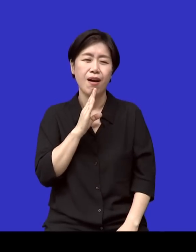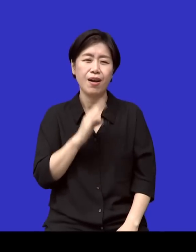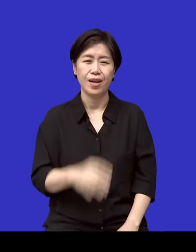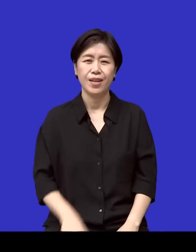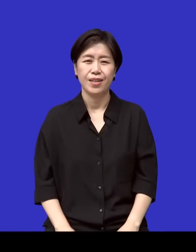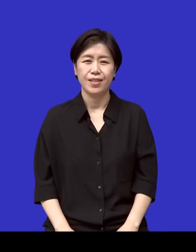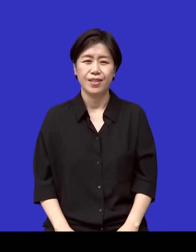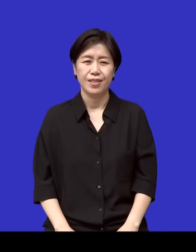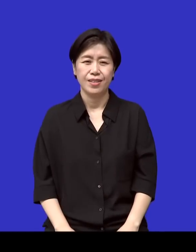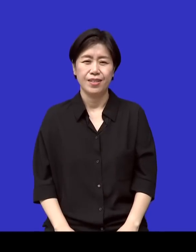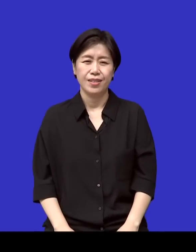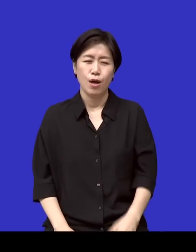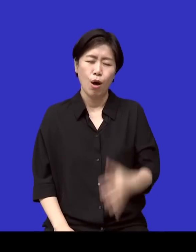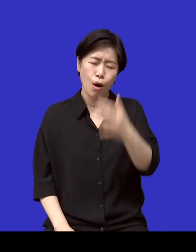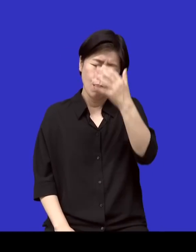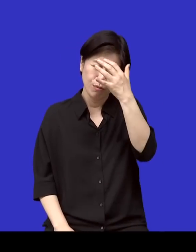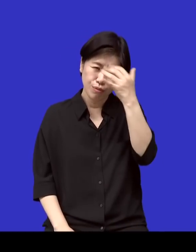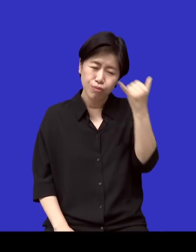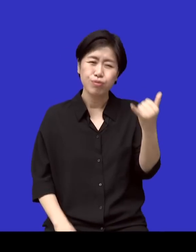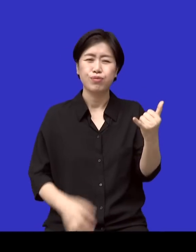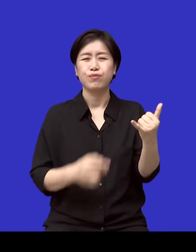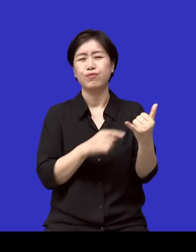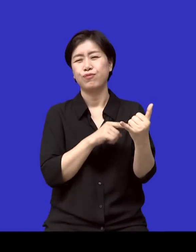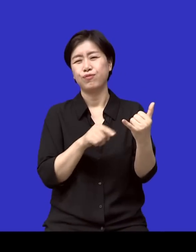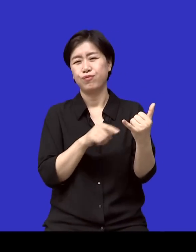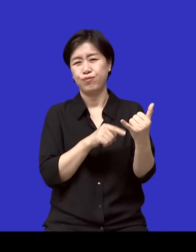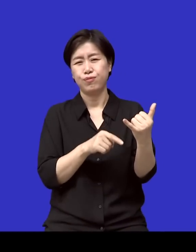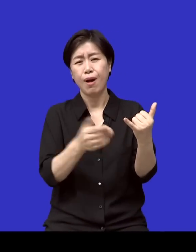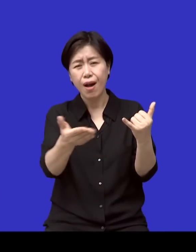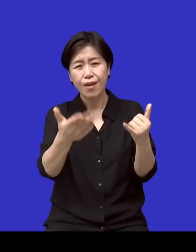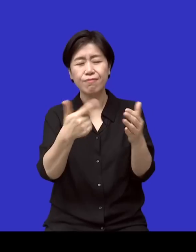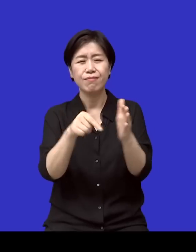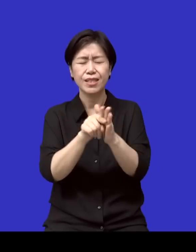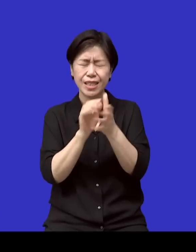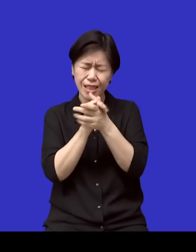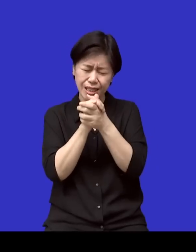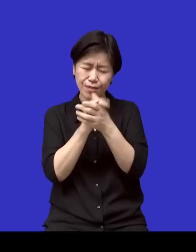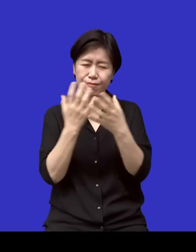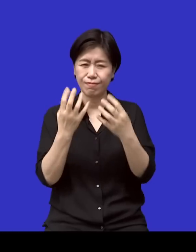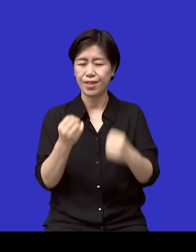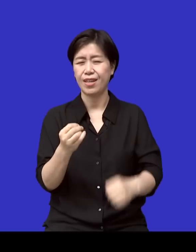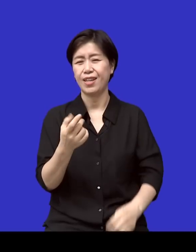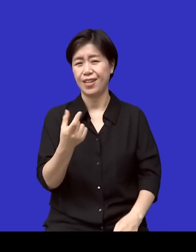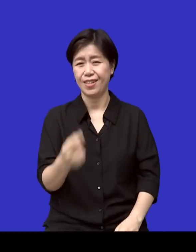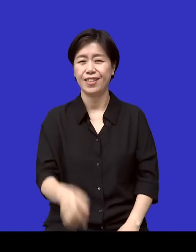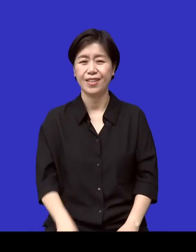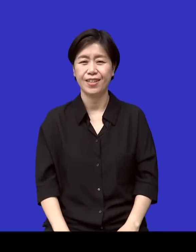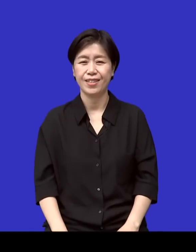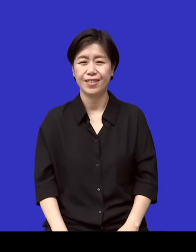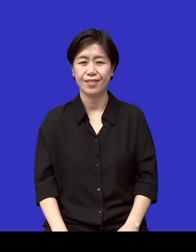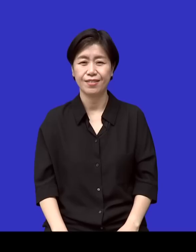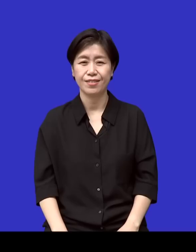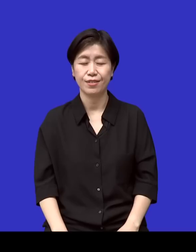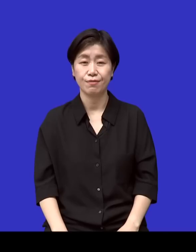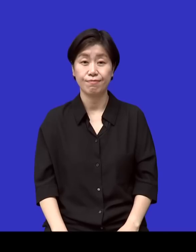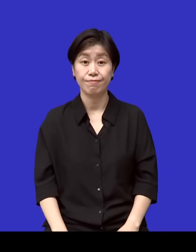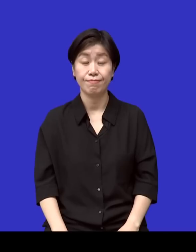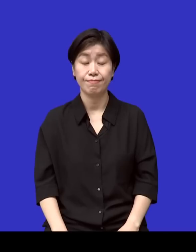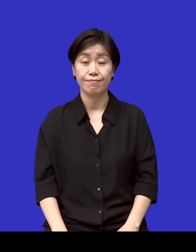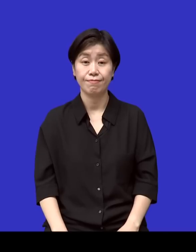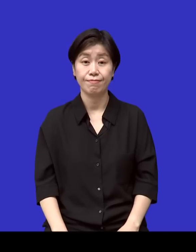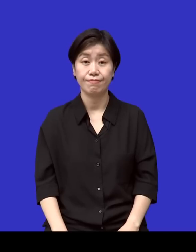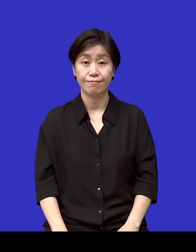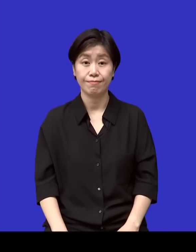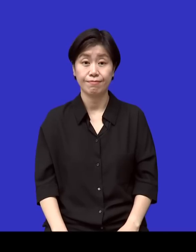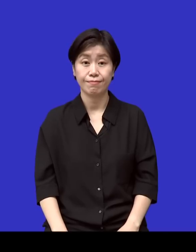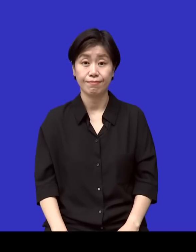손녀인데 사실 얼마나 많은 기도로 네. 우리 손녀를 위해서 키우셨겠어요. 그죠? 네, 맞습니다. 근데 그렇게 사랑으로 키워주시고